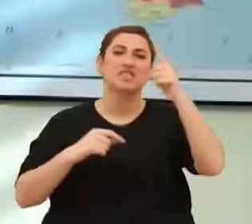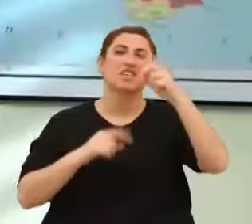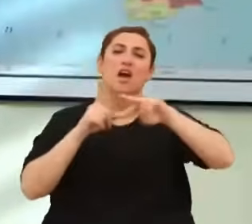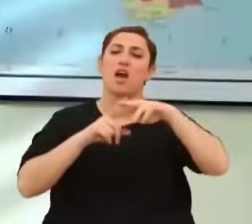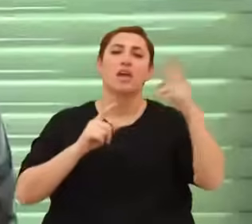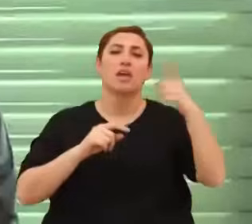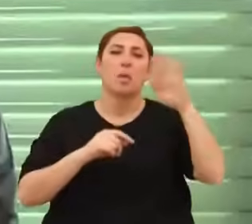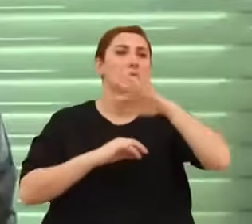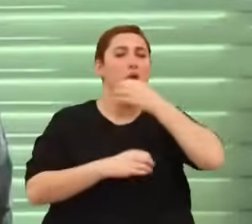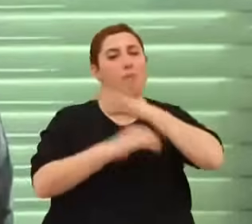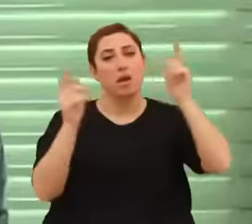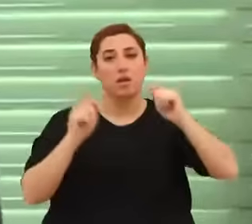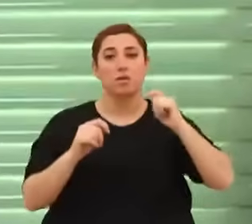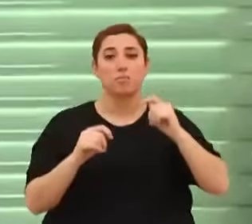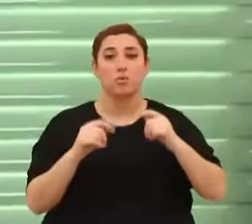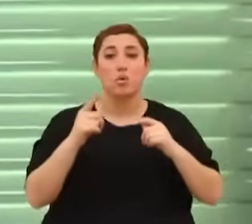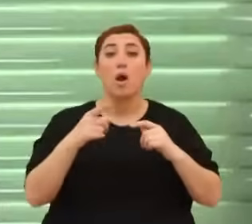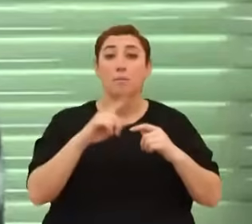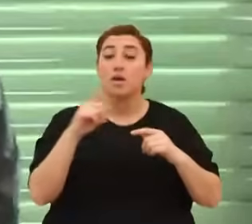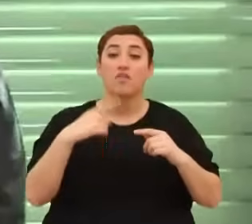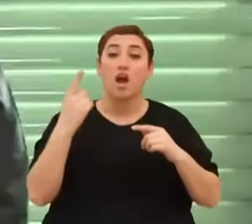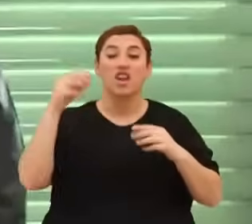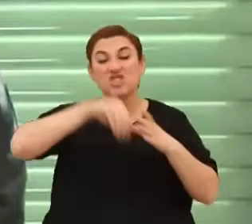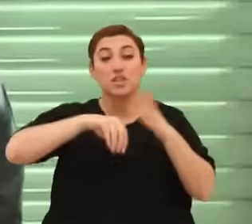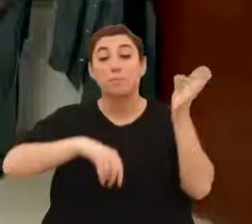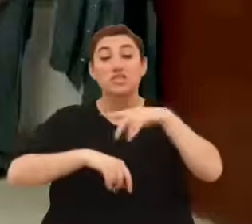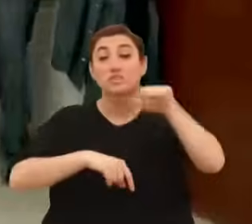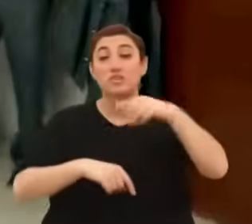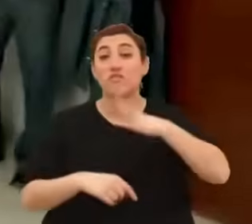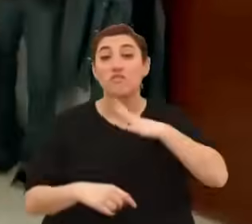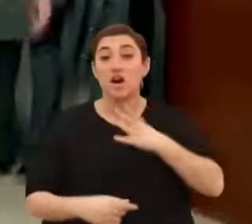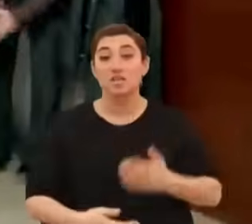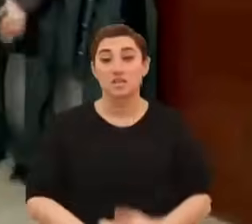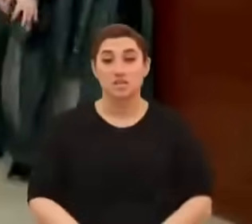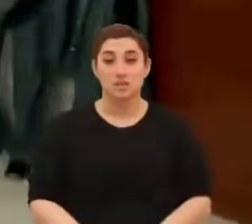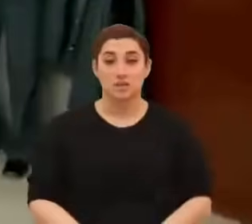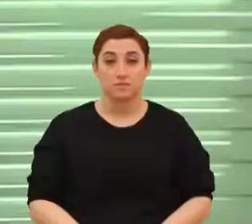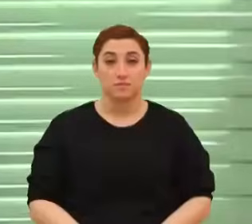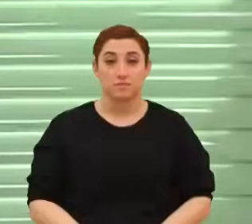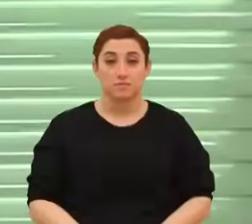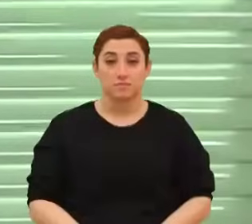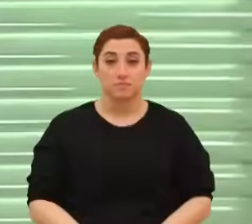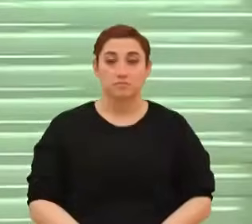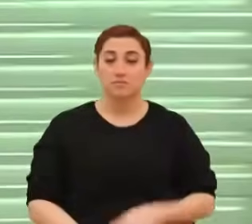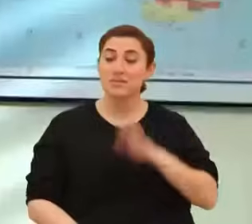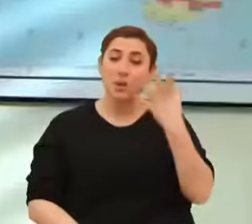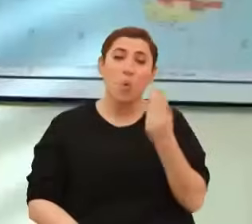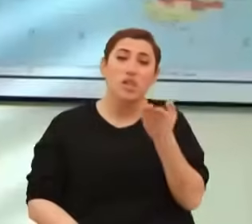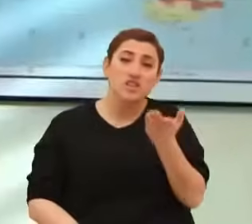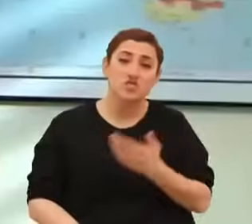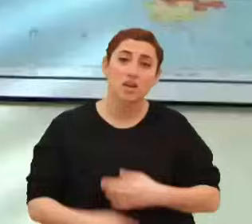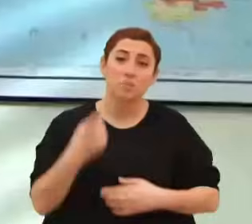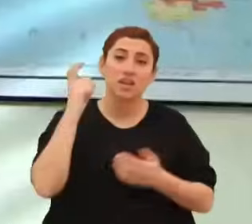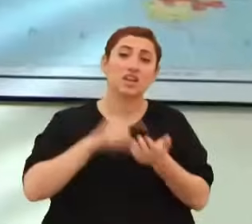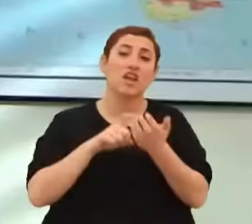haber verirdik ya. Ya bir bekçiye de falanmış başkomiserim, ya altıda başka şeyler yatıyorsa? Fırlattığı şapka Selahattin'den sekti, Yusuf çıktı. Ne yatacak altında?